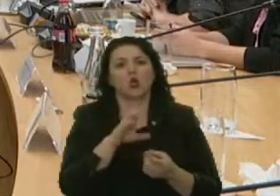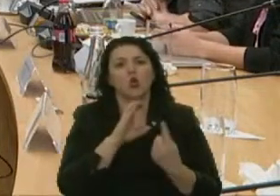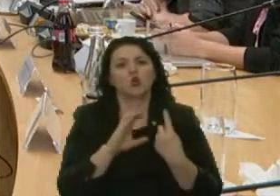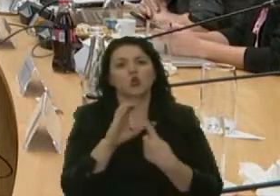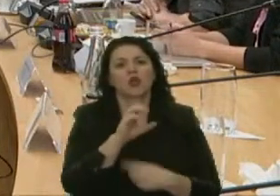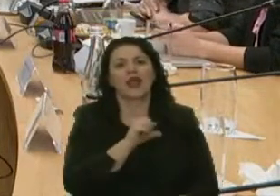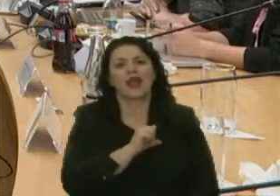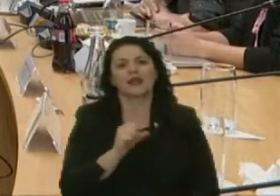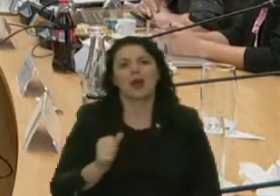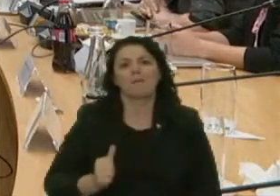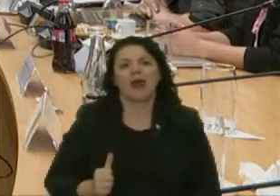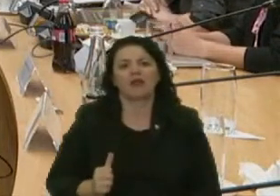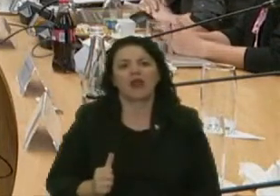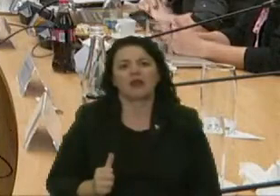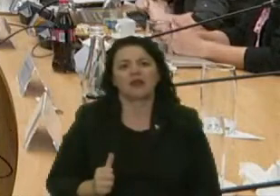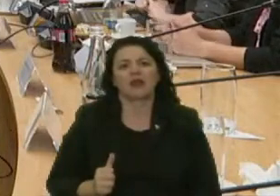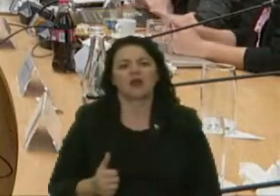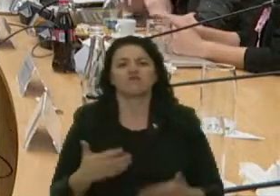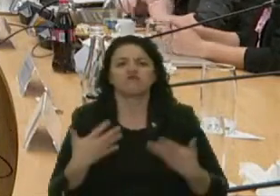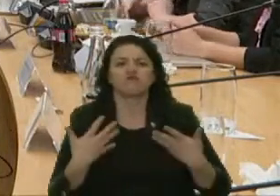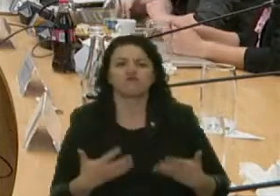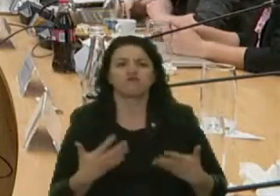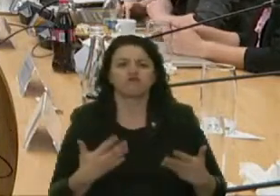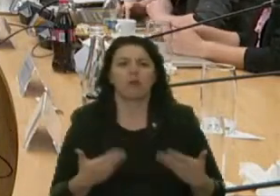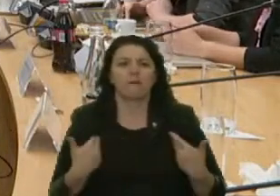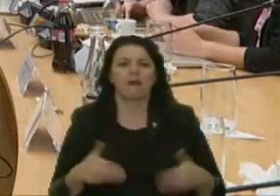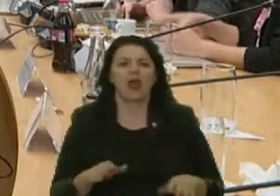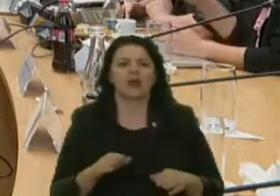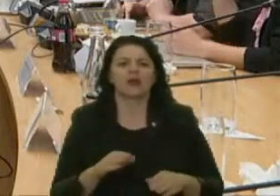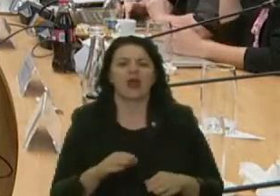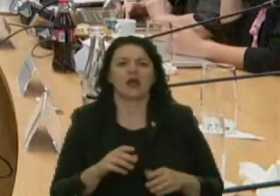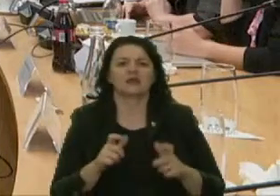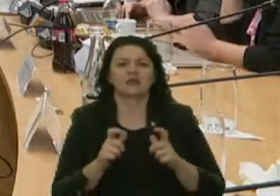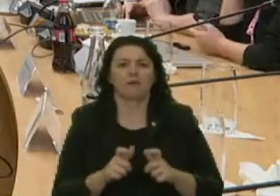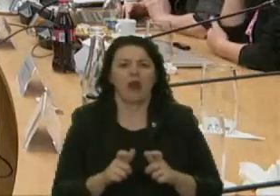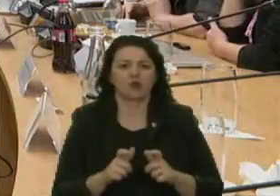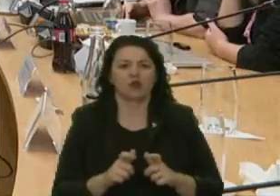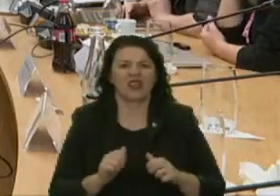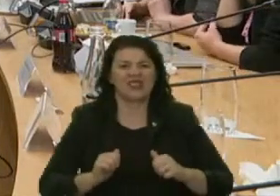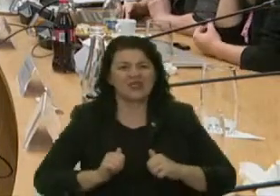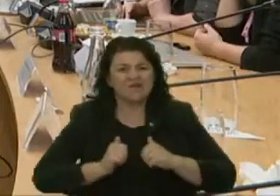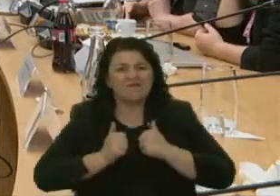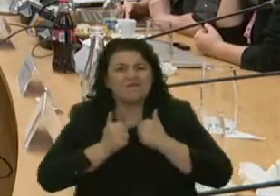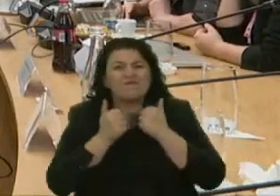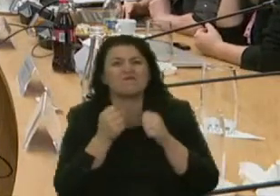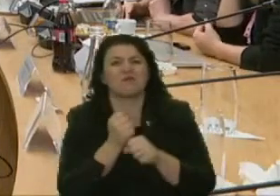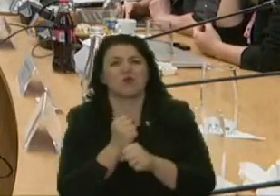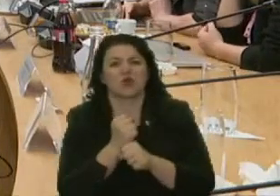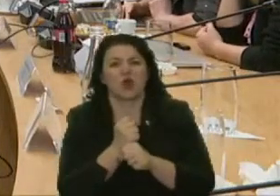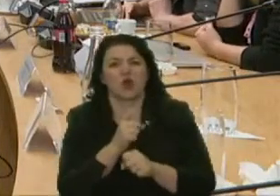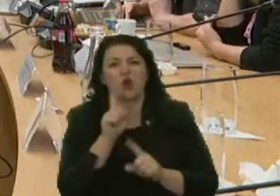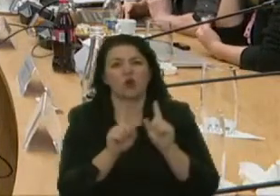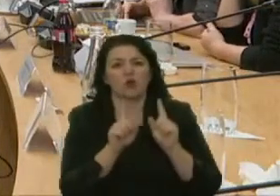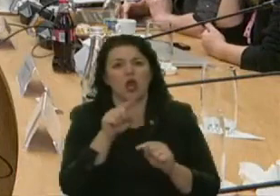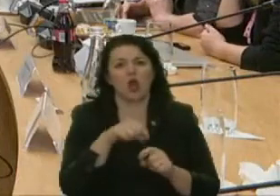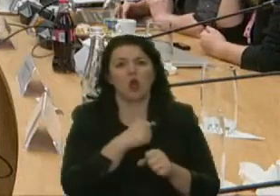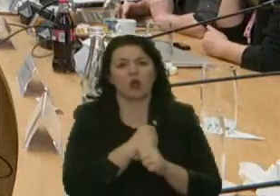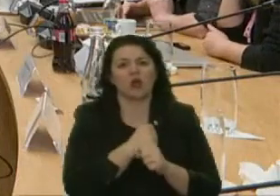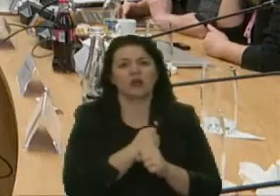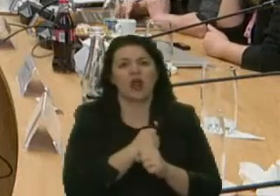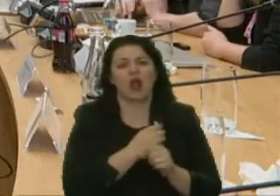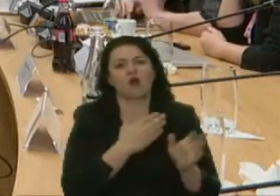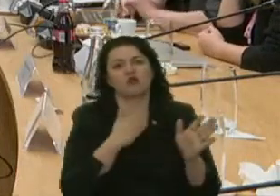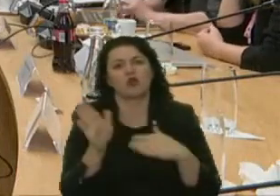independente vulnerabilizarea spații ilor epuizați de munca continuu perisabilă unii din acești lucrători au